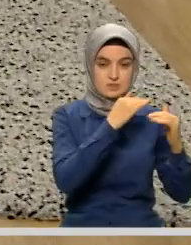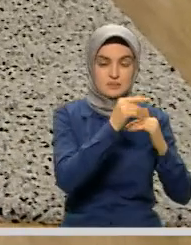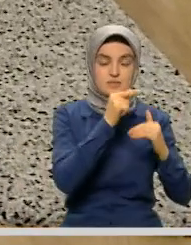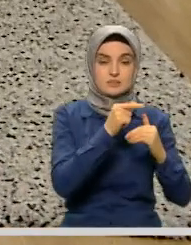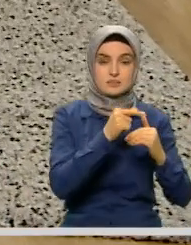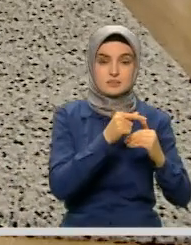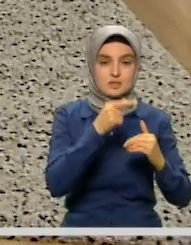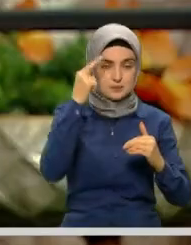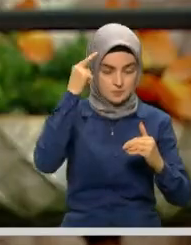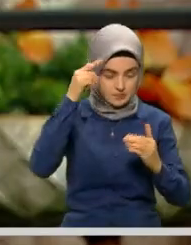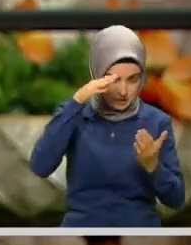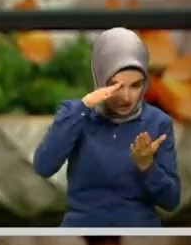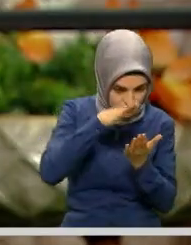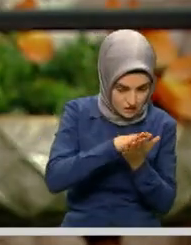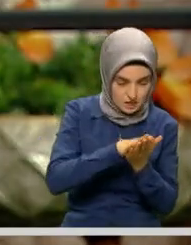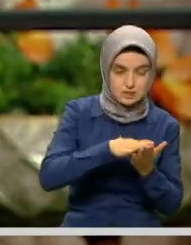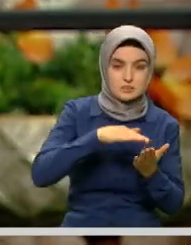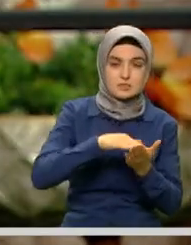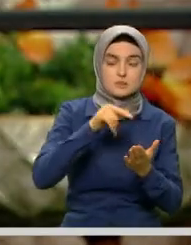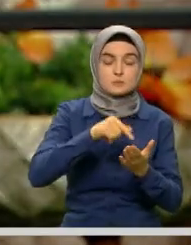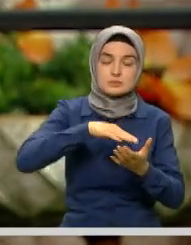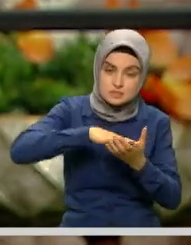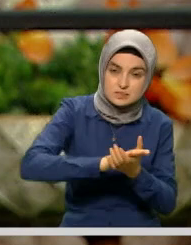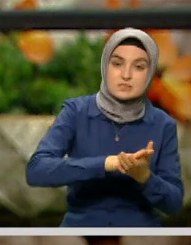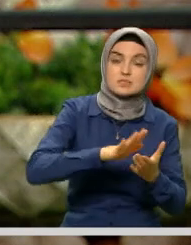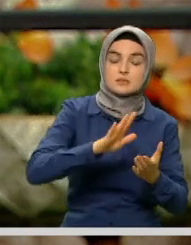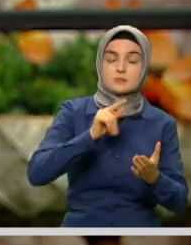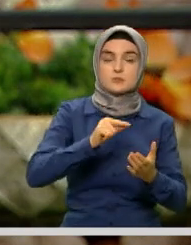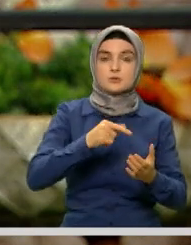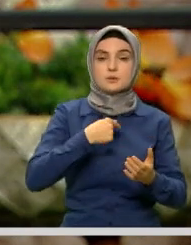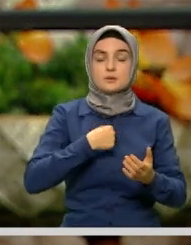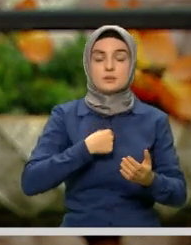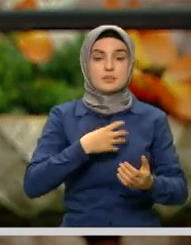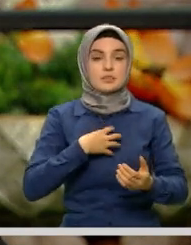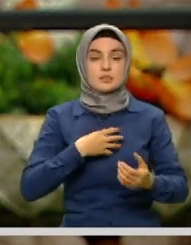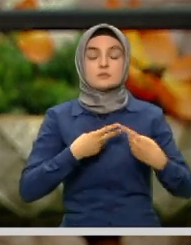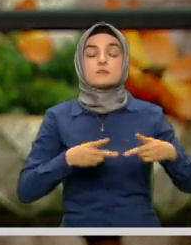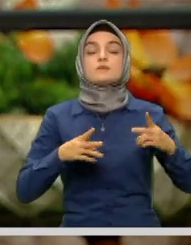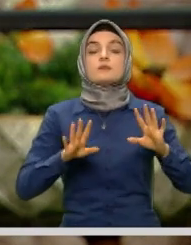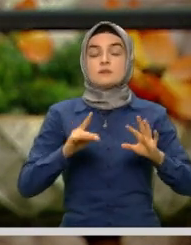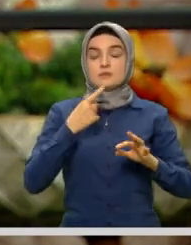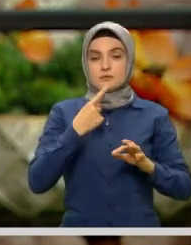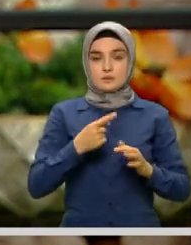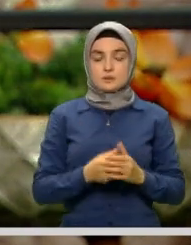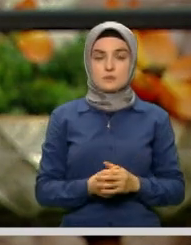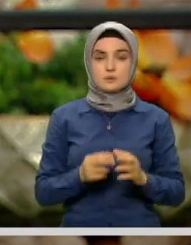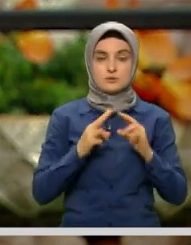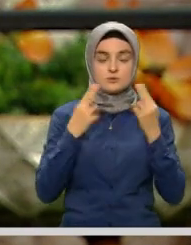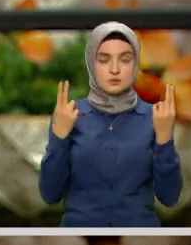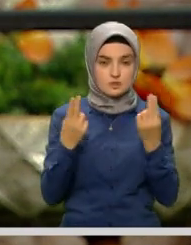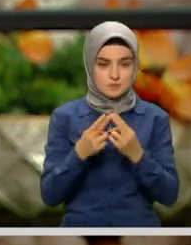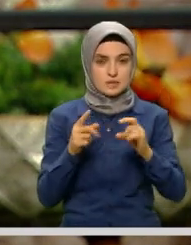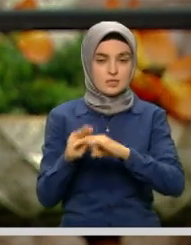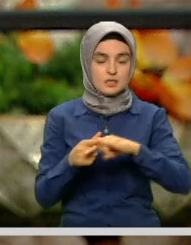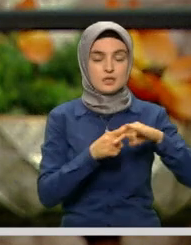başını ayağının altına koyuyor. Sen bunu diyor çiğnemediğin müddetçe diyor ben diyor kendimi affetmeyeceğim. Yani dünyadayken helalleşme,